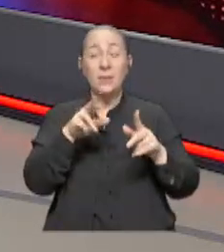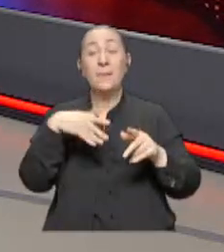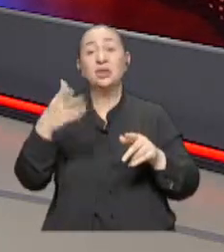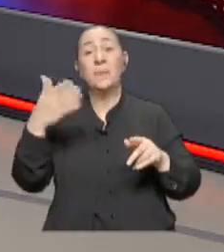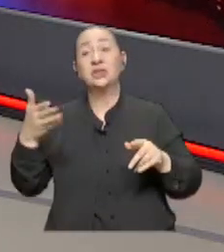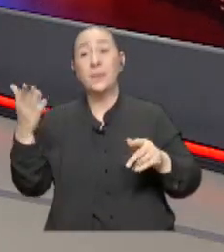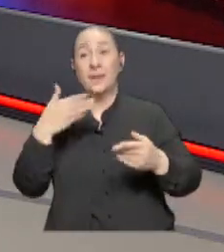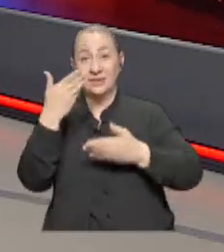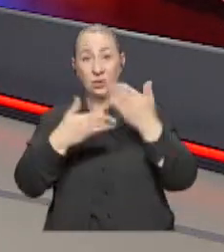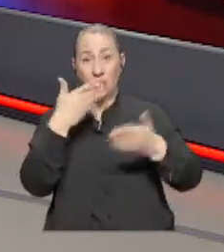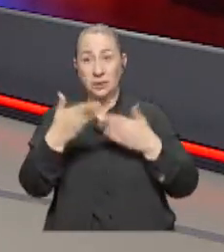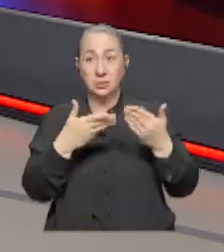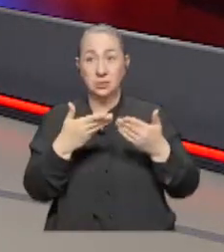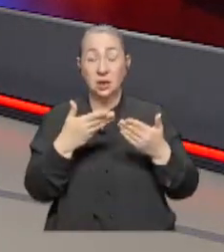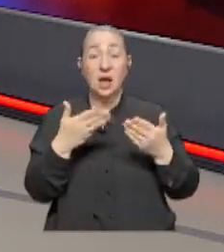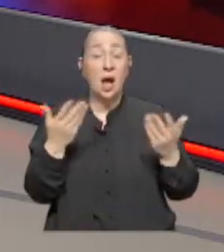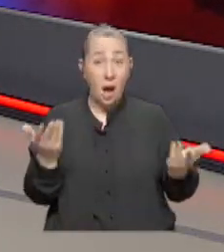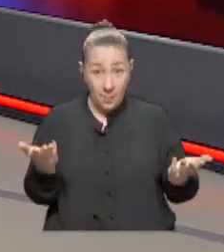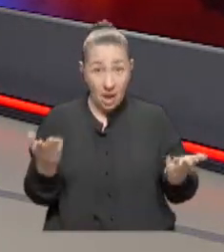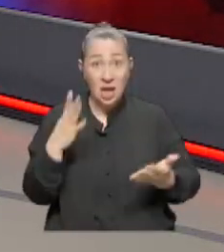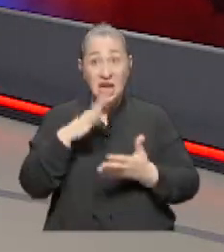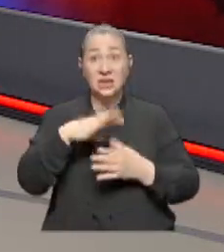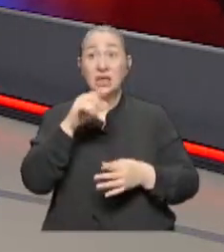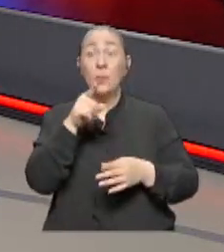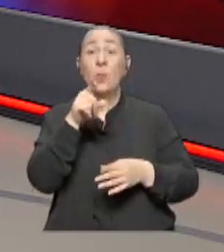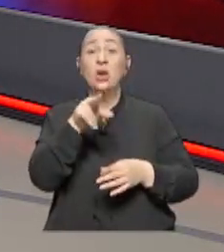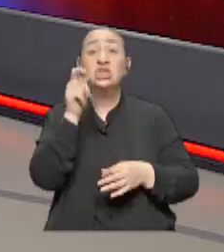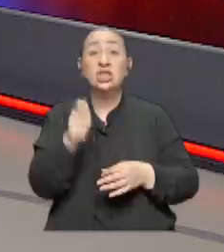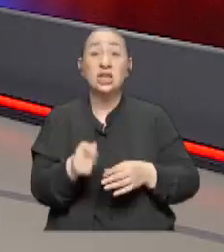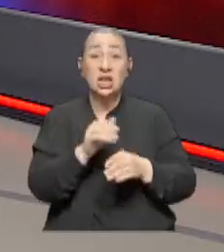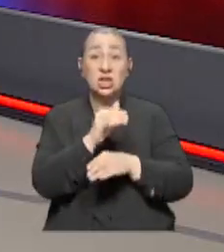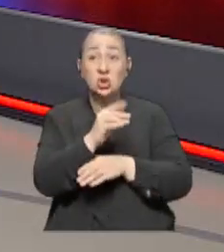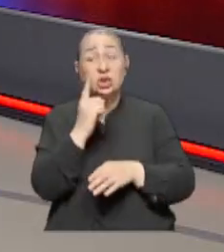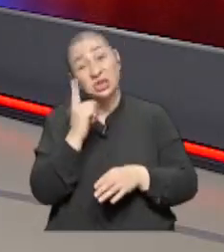başka şeylerden bahsediyorlar. Fakat insanlar böyle bu şartlarda yaşıyor işte.